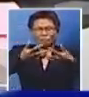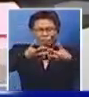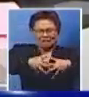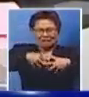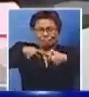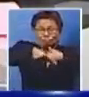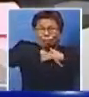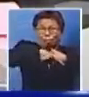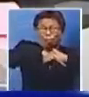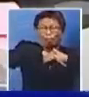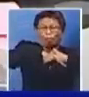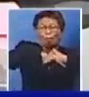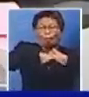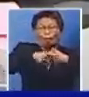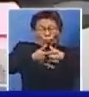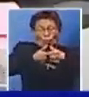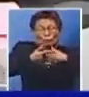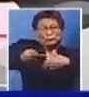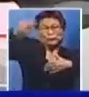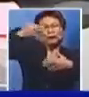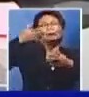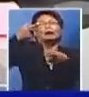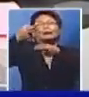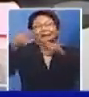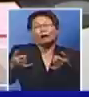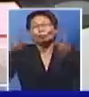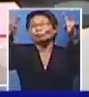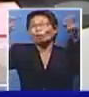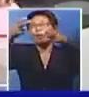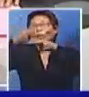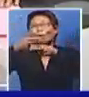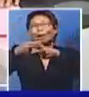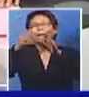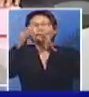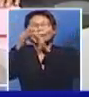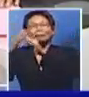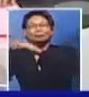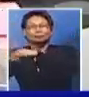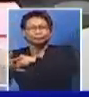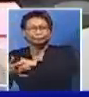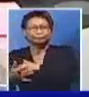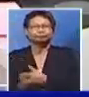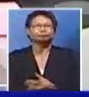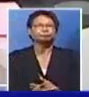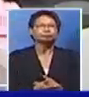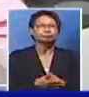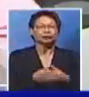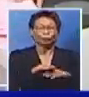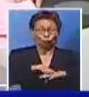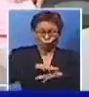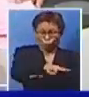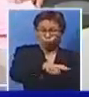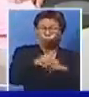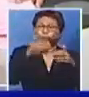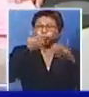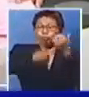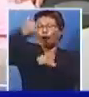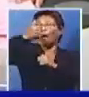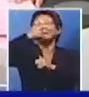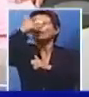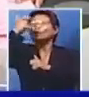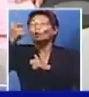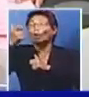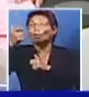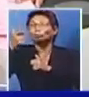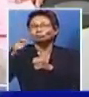berteknologi tinggi sehingga digelar bandar otomotif. Dan kini ya, Tanjung Malim bakal menerima impak ekonomi lebih besar menerusi kerjasama